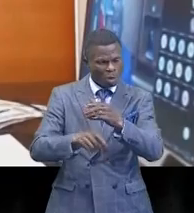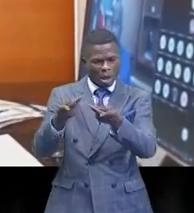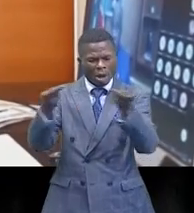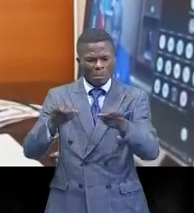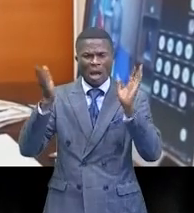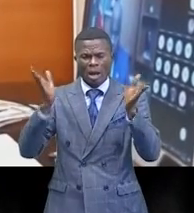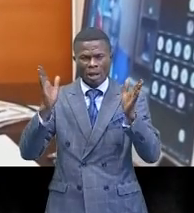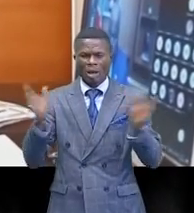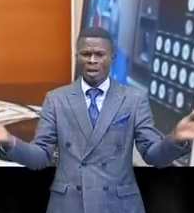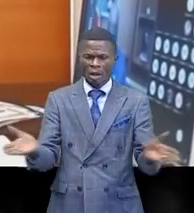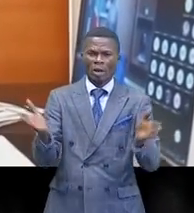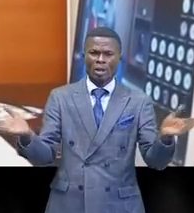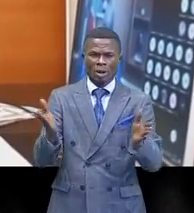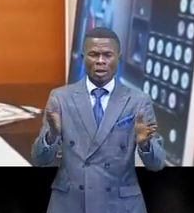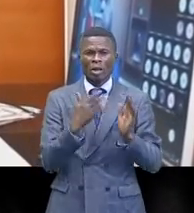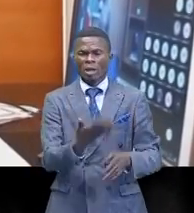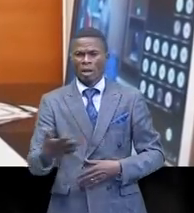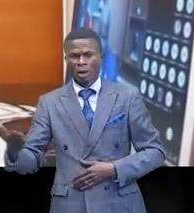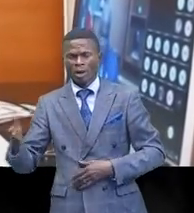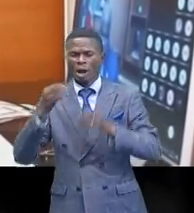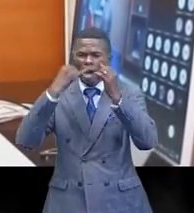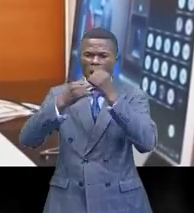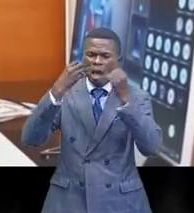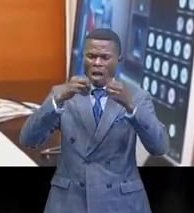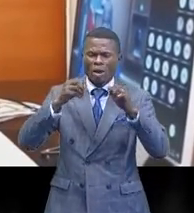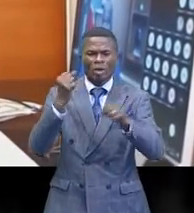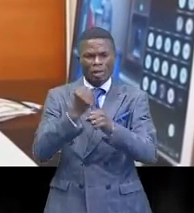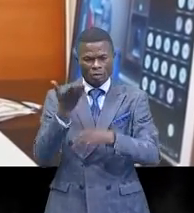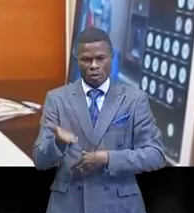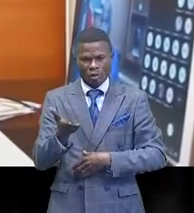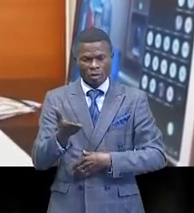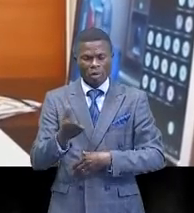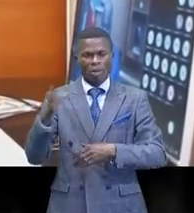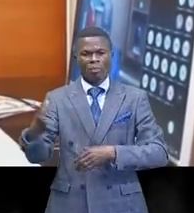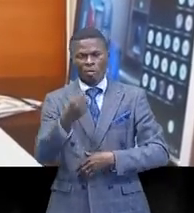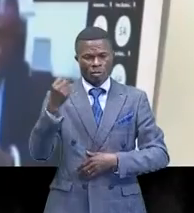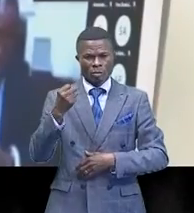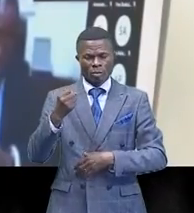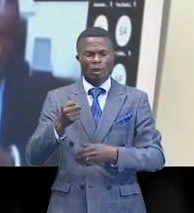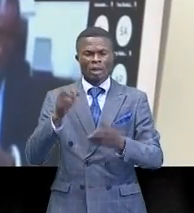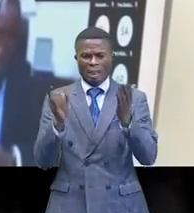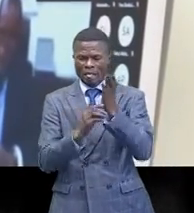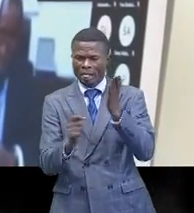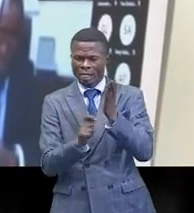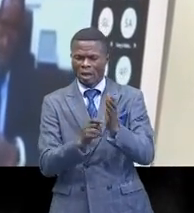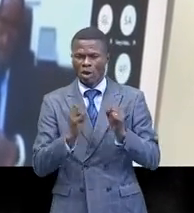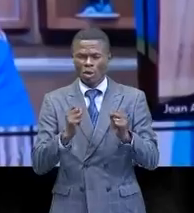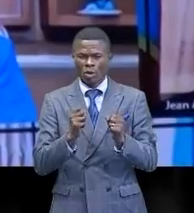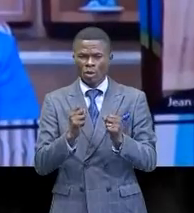rouges, les renforcements des dispositifs de renseignement opérationnels par l'acquisition des drones tactiques